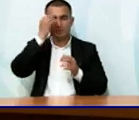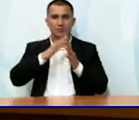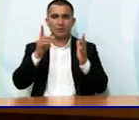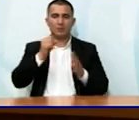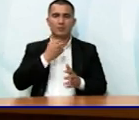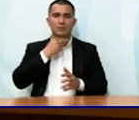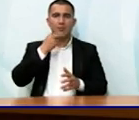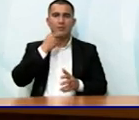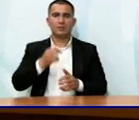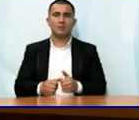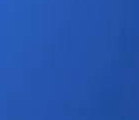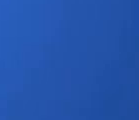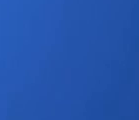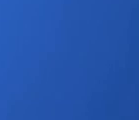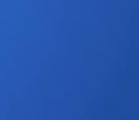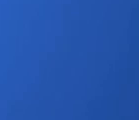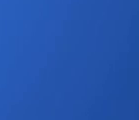bo'ling.